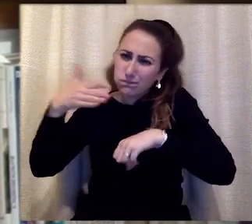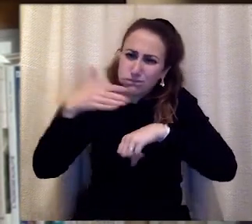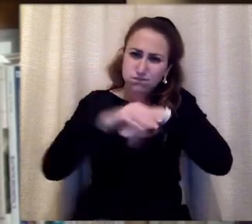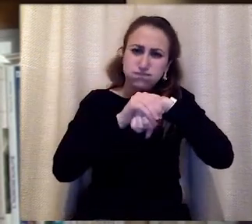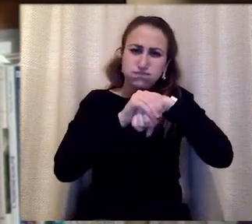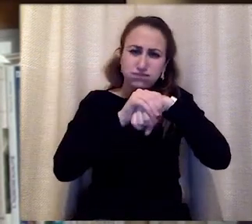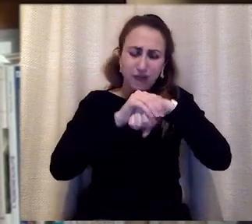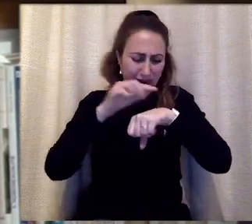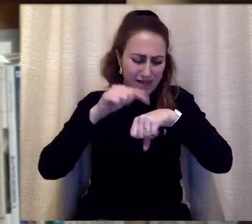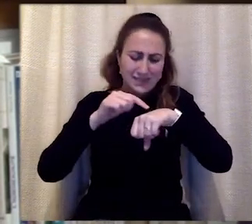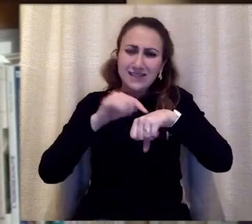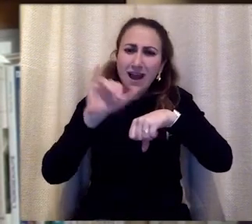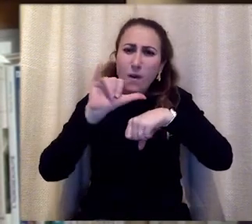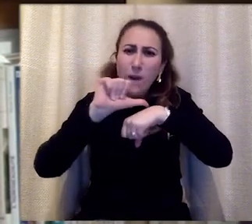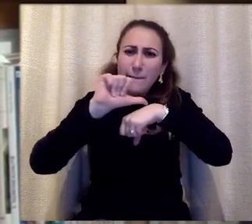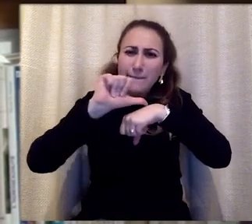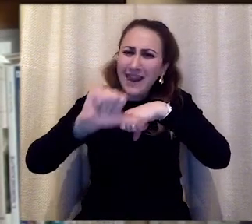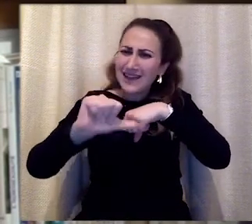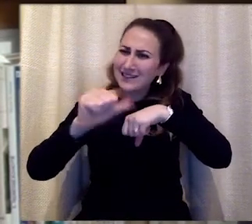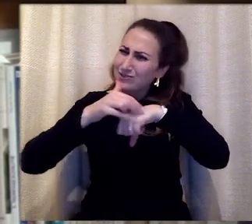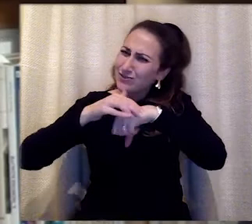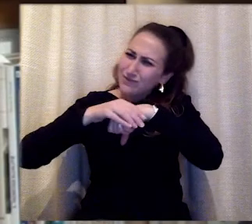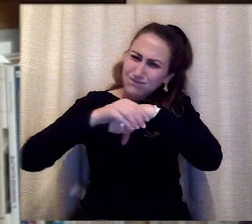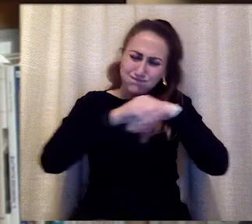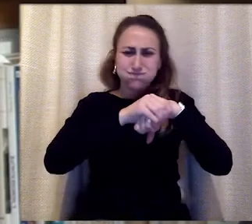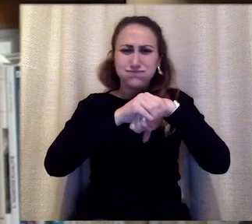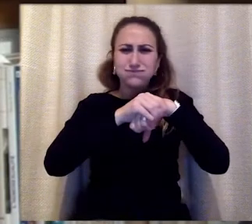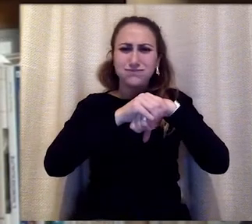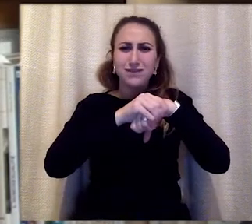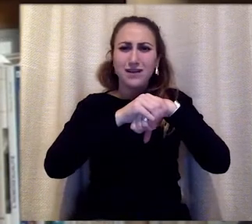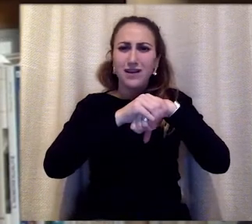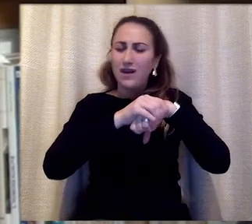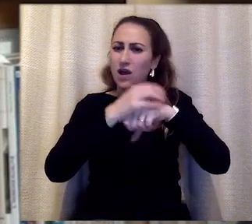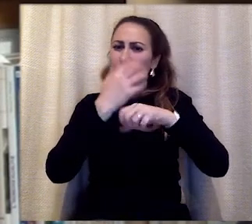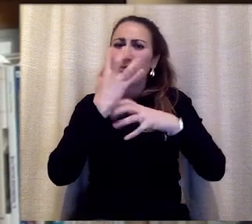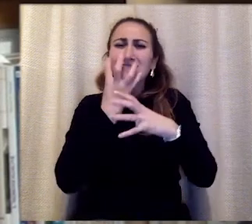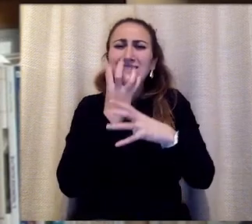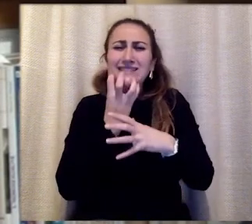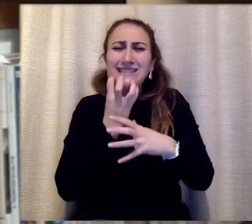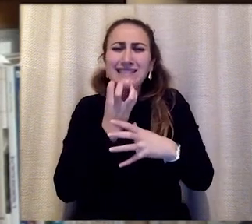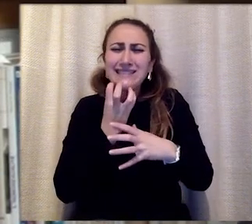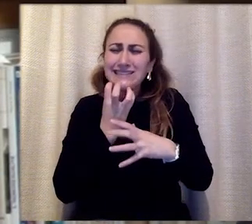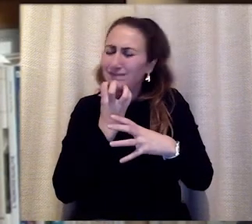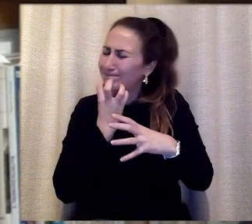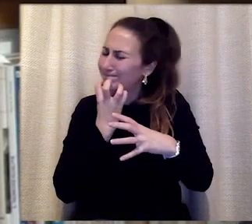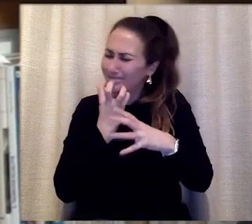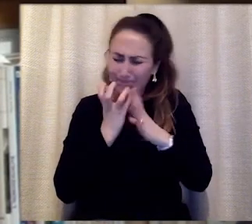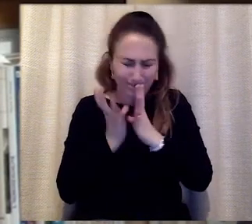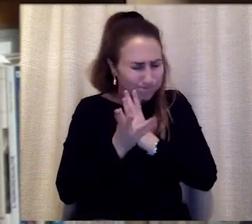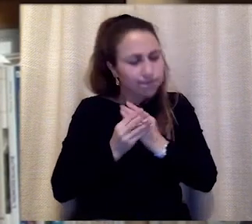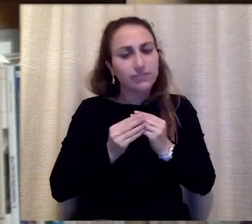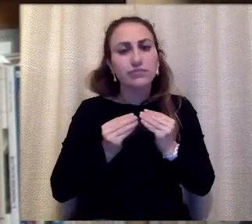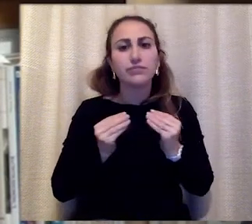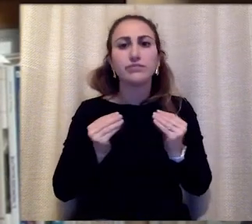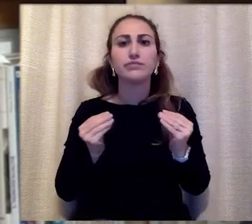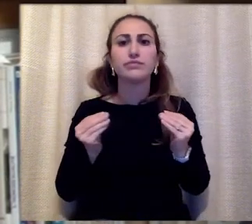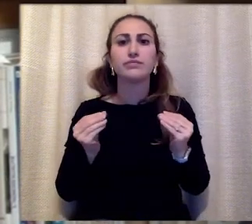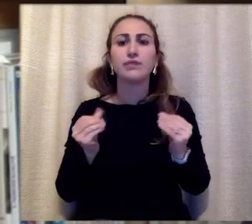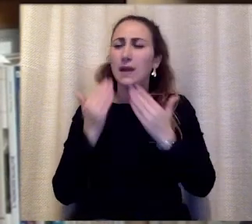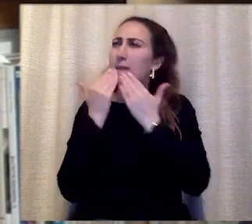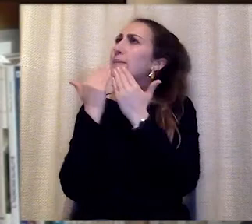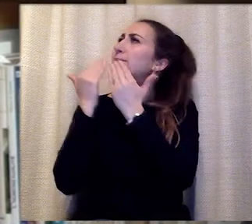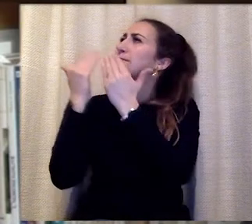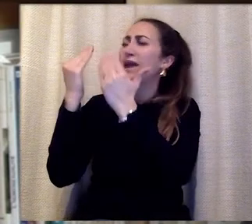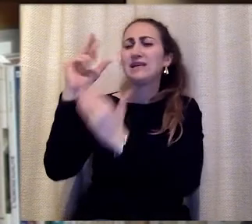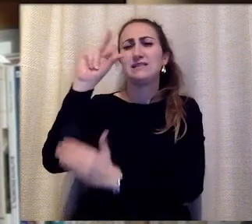Seigneur, cet afflux de tristesse qui veut nous détruire. Merci, Père. Tu nous fais goûter que tu es le Dieu